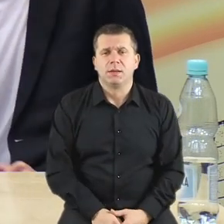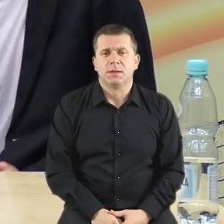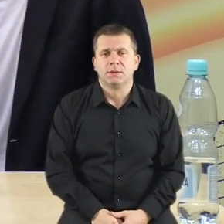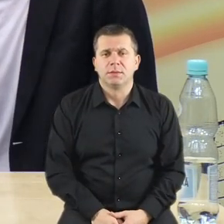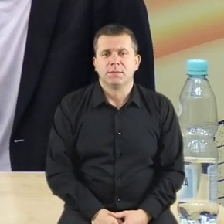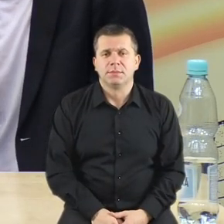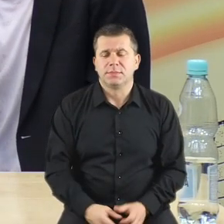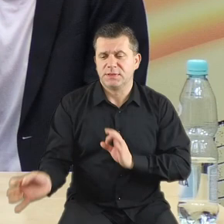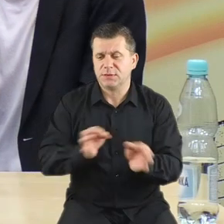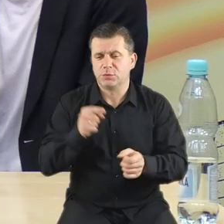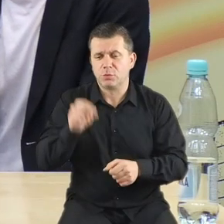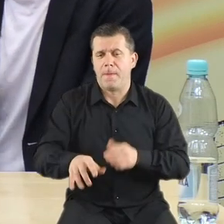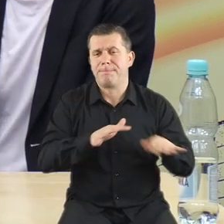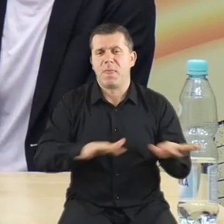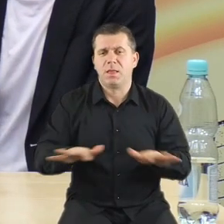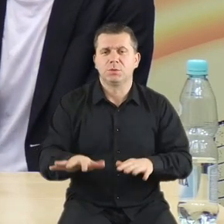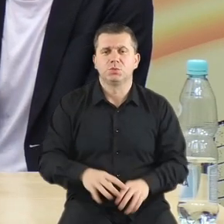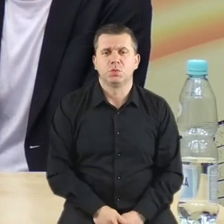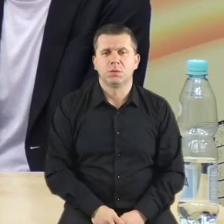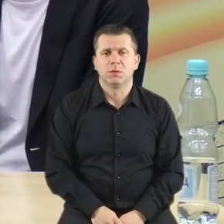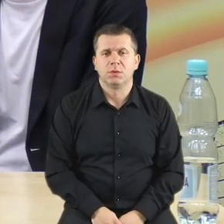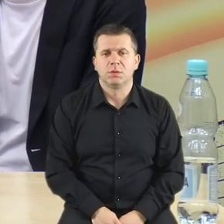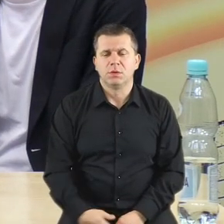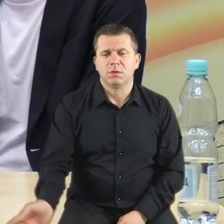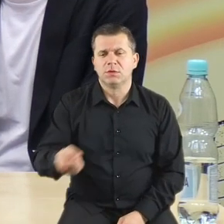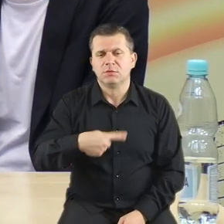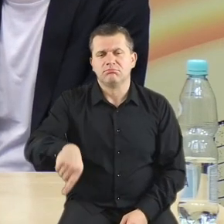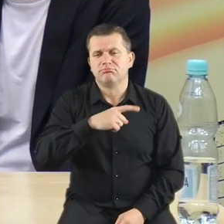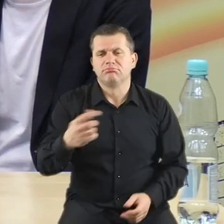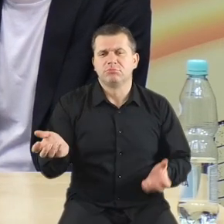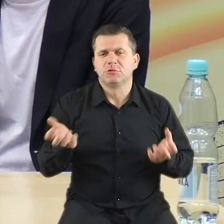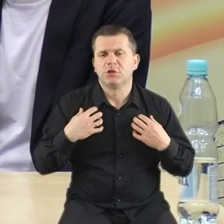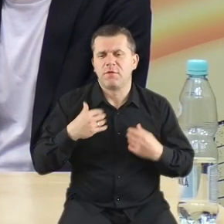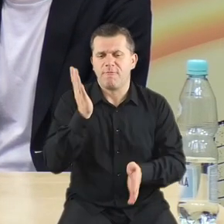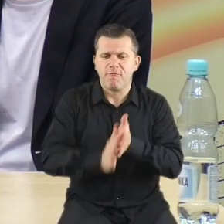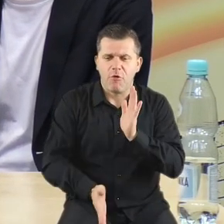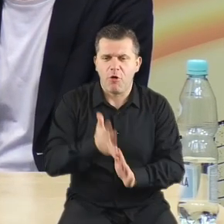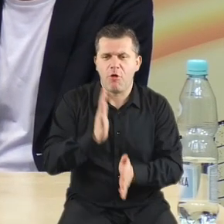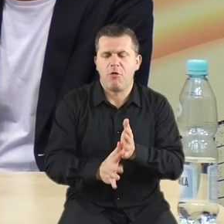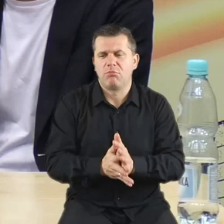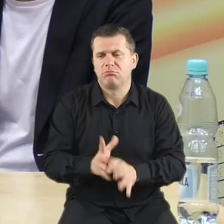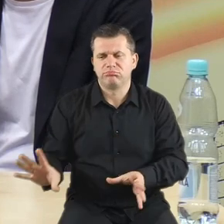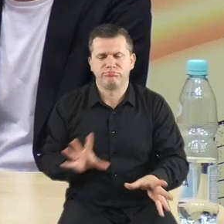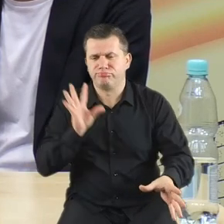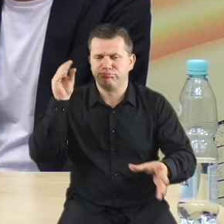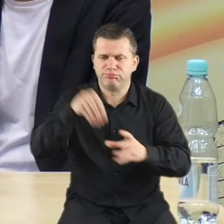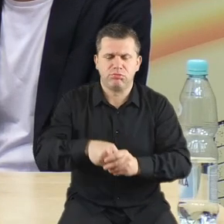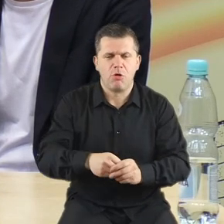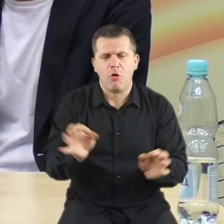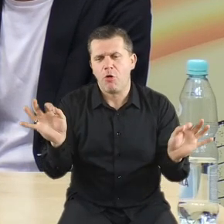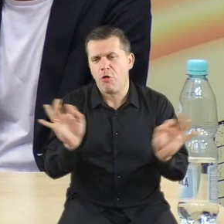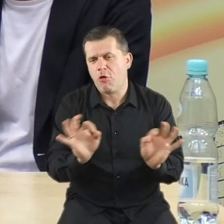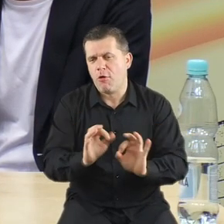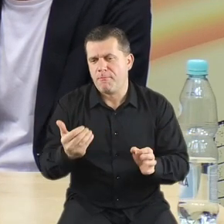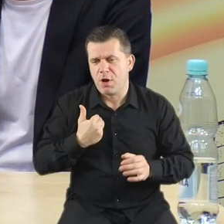historii, w danym miejscu. Porywa ich ten żywioł właśnie wojny, tak, tych wszystkich wydarzeń okrutnych, które się wokół nich